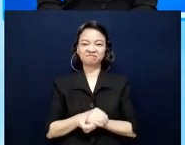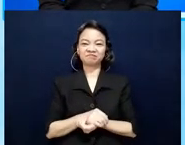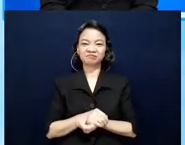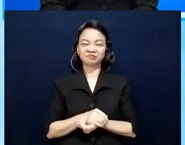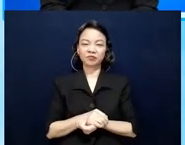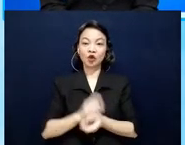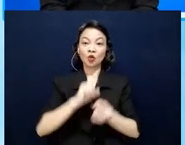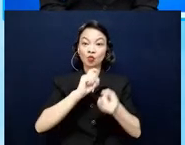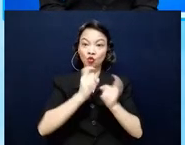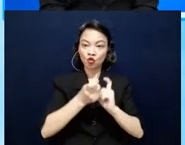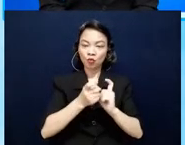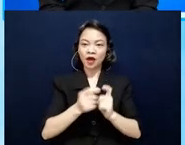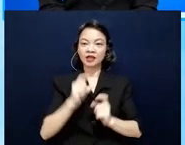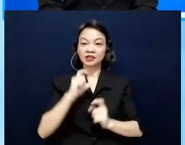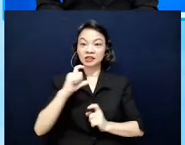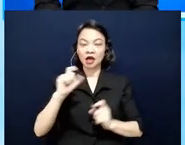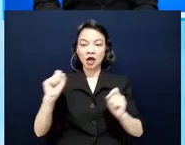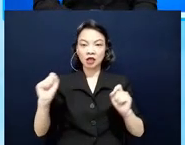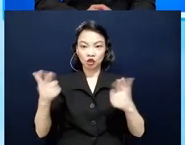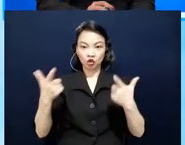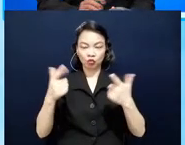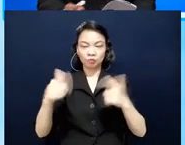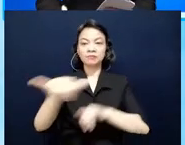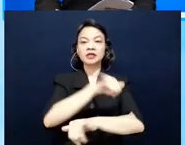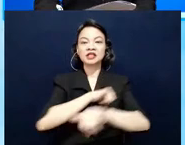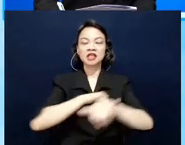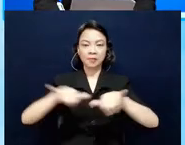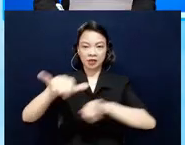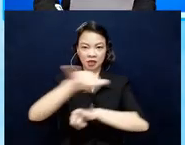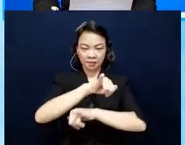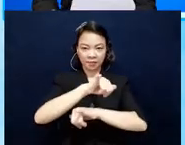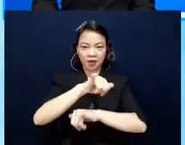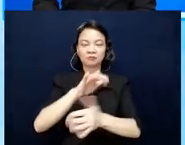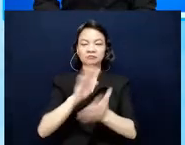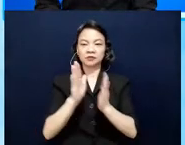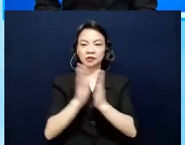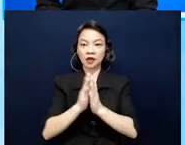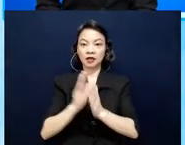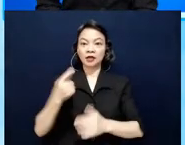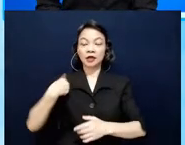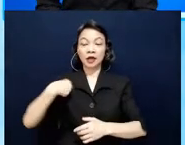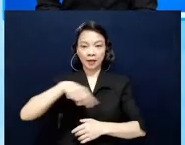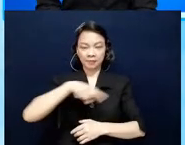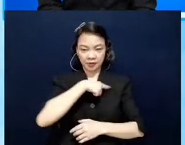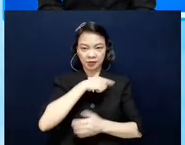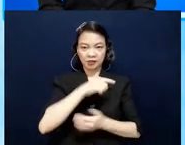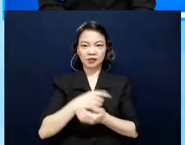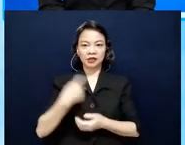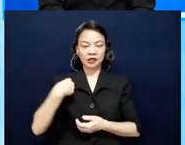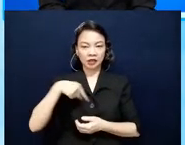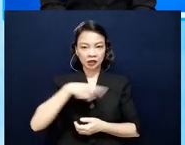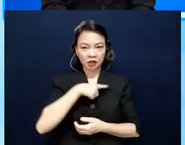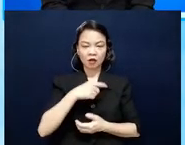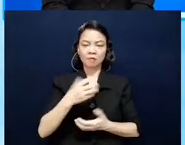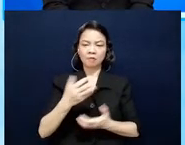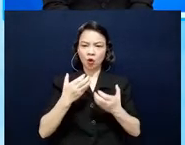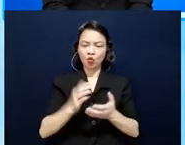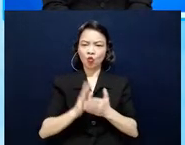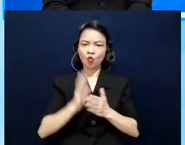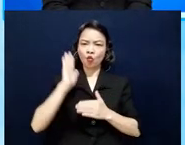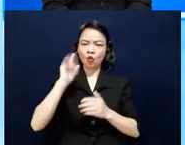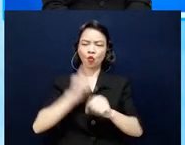perubahan perilaku tadi bersama-sama dengan kami. Dan tentu kita inginkan jangka panjang ini